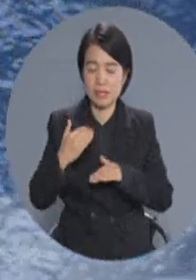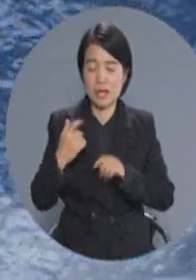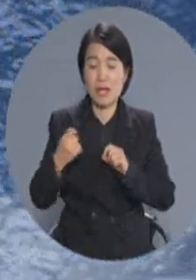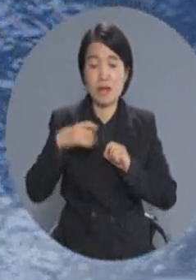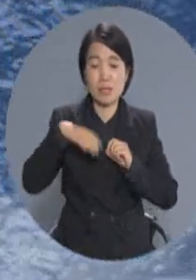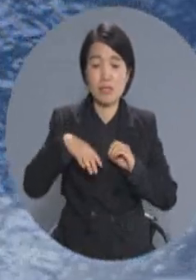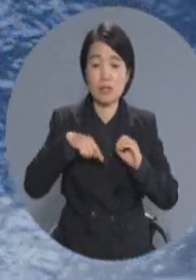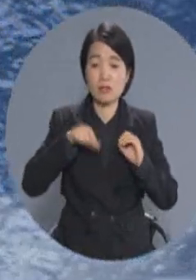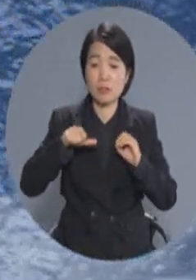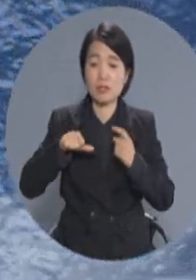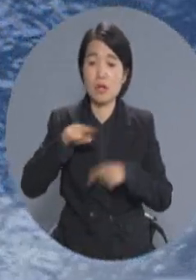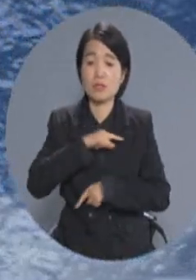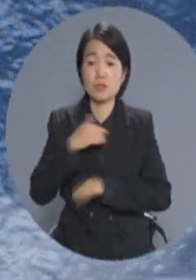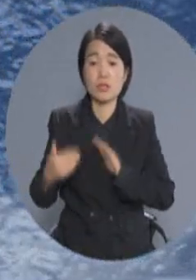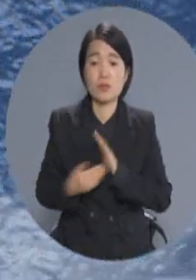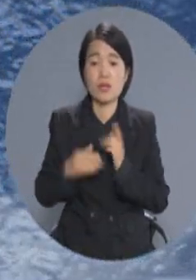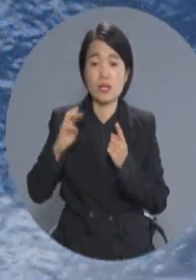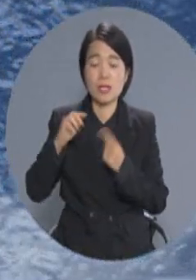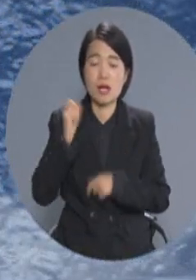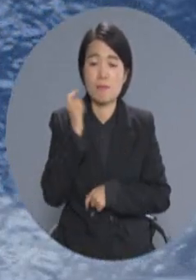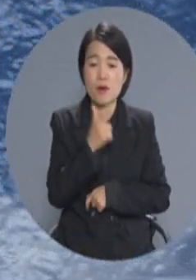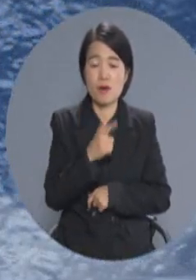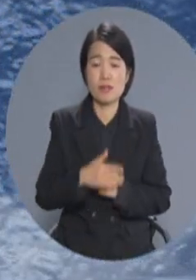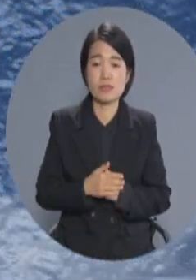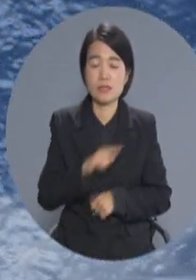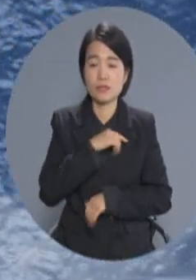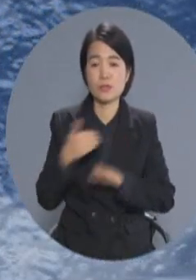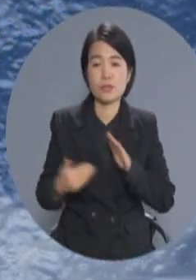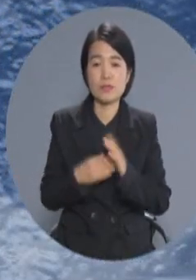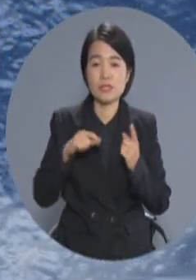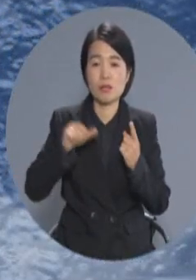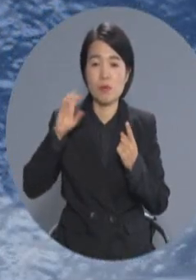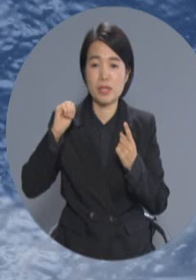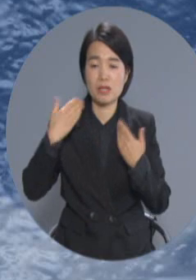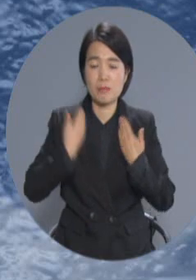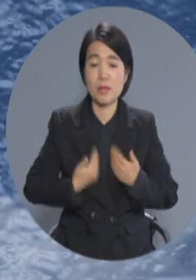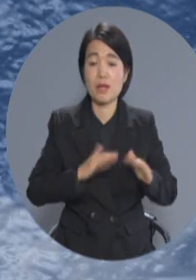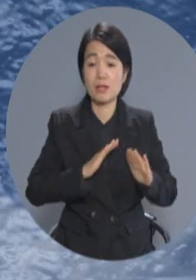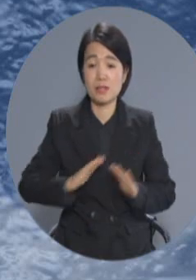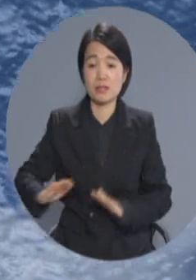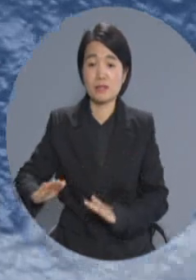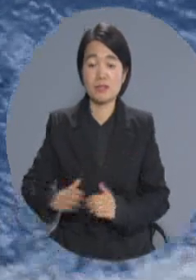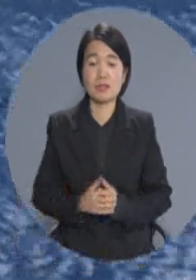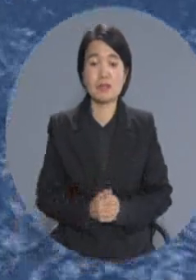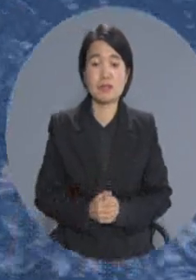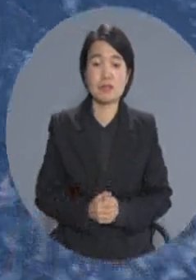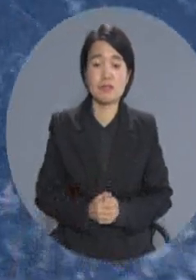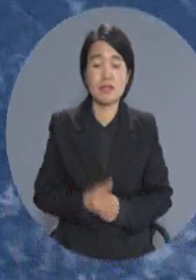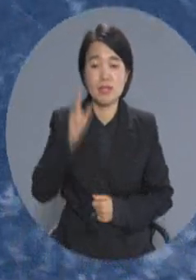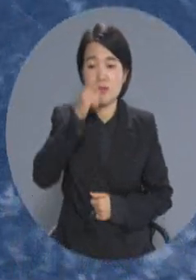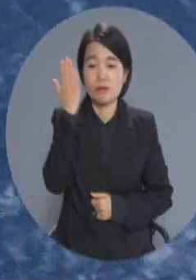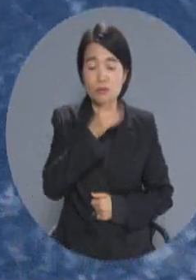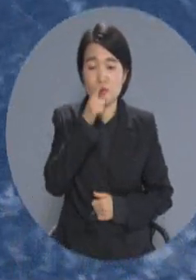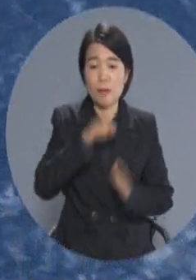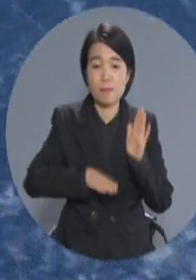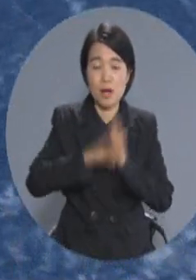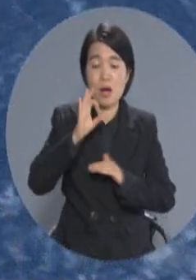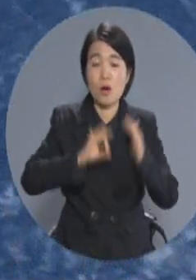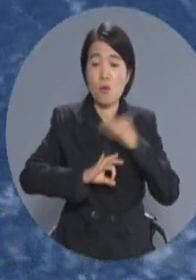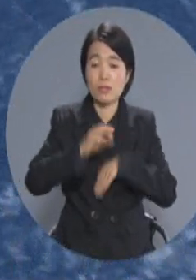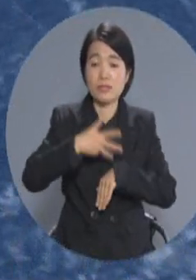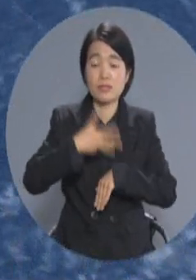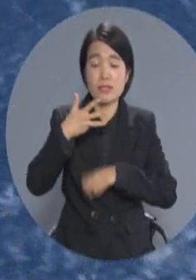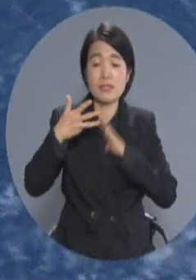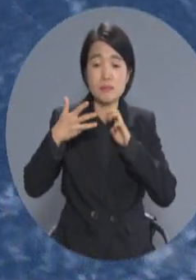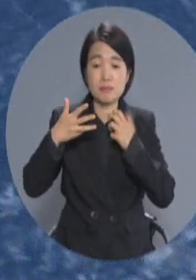물결은 앞바다에서 0.5에서 최고 1m 원바다에서는 최고 1.5m로 읽겠습니다 내일 옆에 만조 시간은 오전 8시